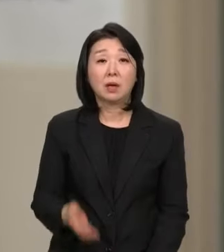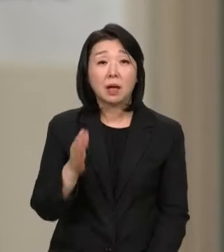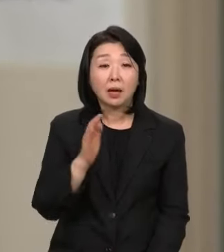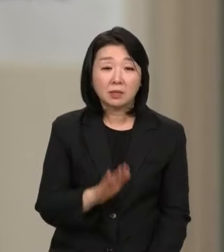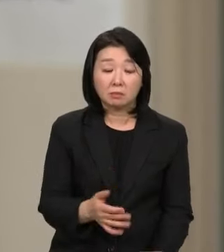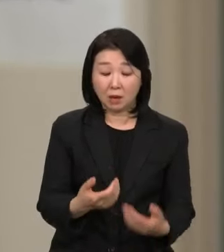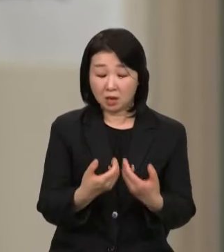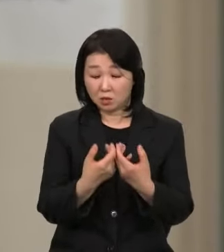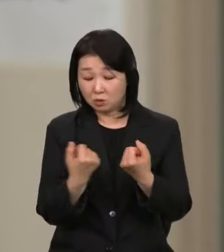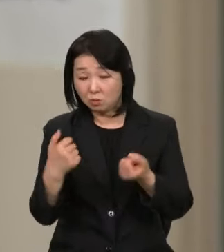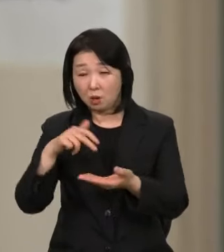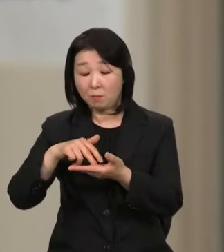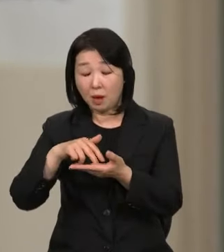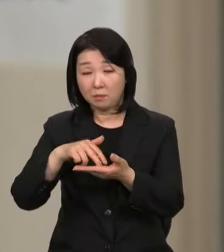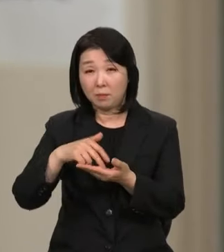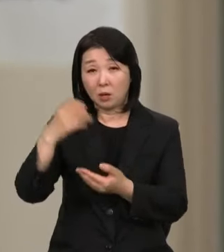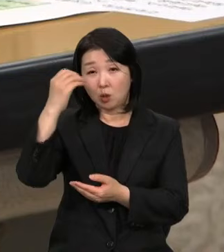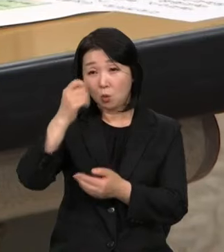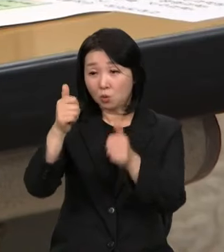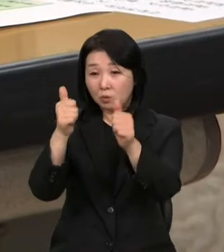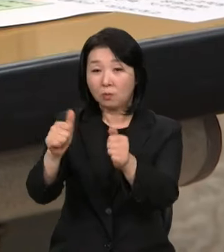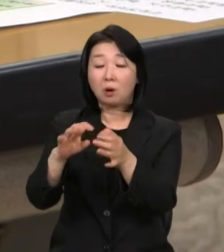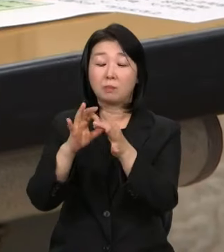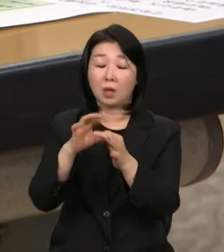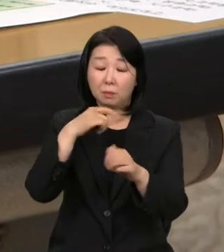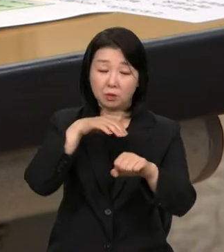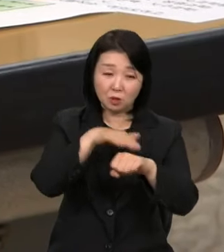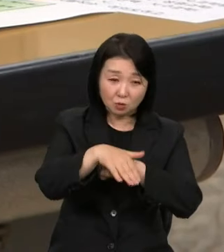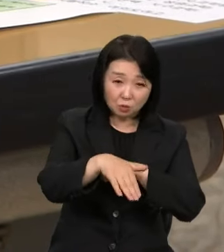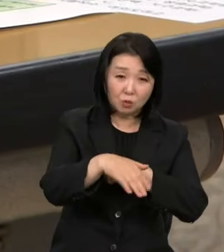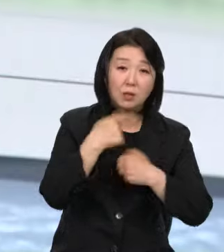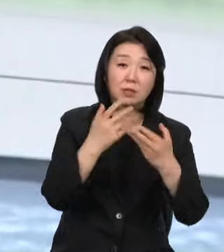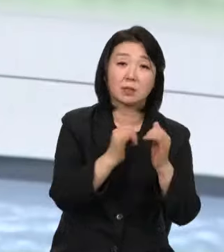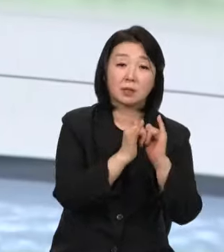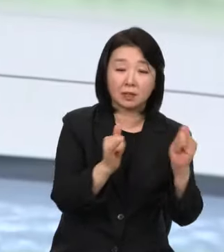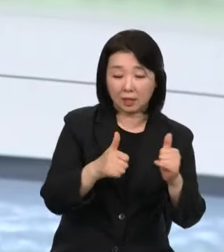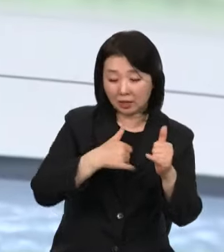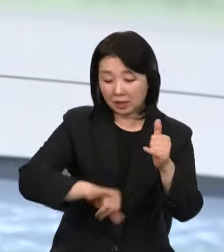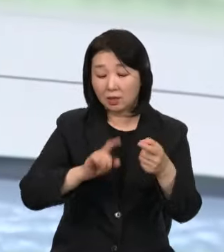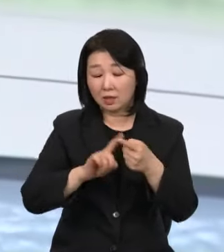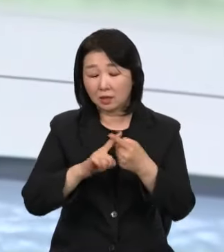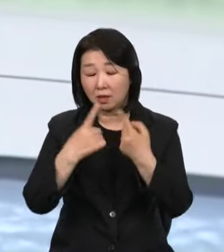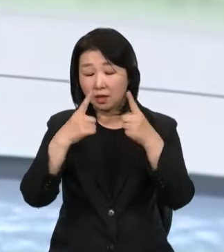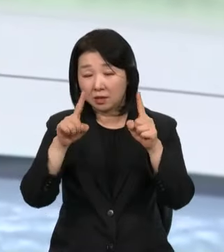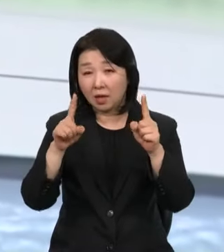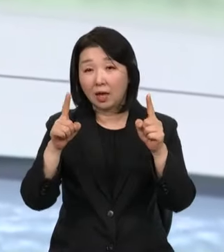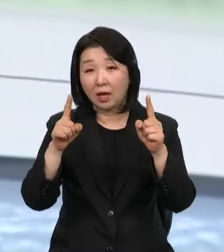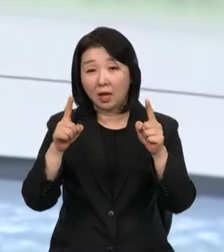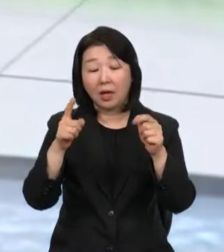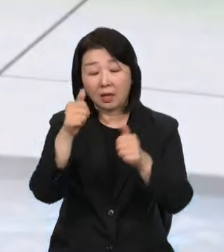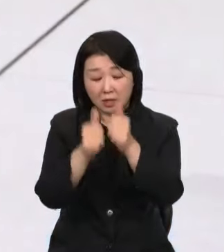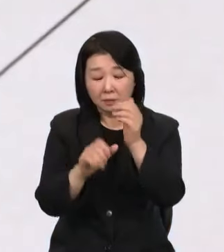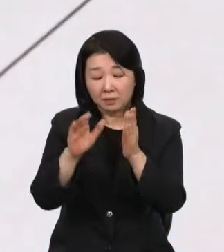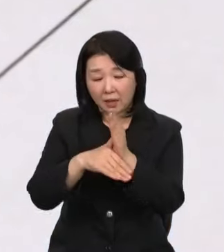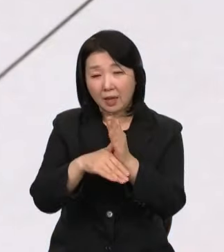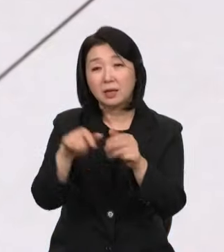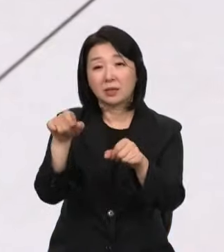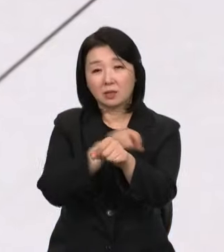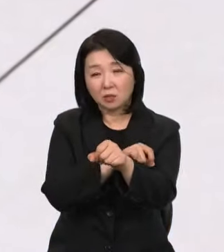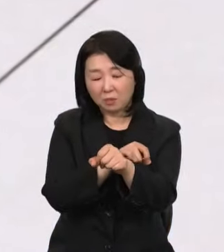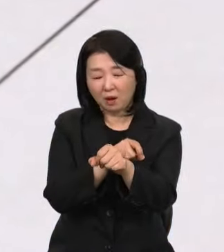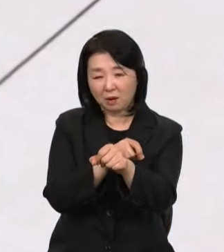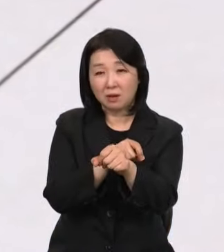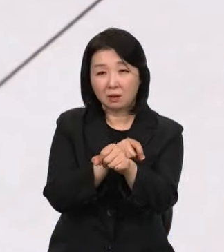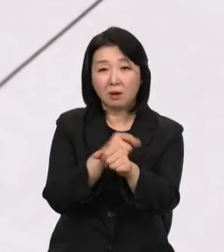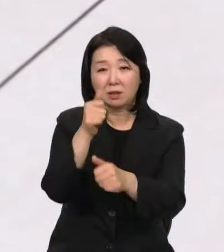별개의 법인 고등교육법에 따라 민주유공자 본인이나 자녀의 경우 대입 특별전형 대상에는 포함됩니다 jtbc